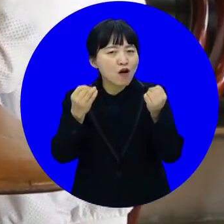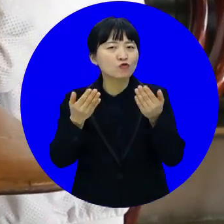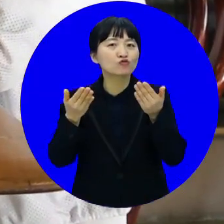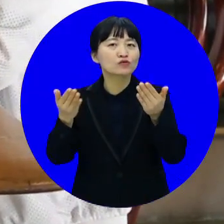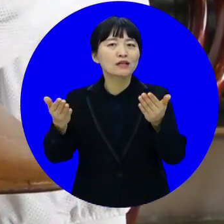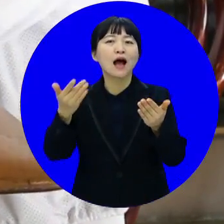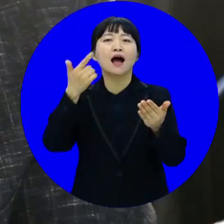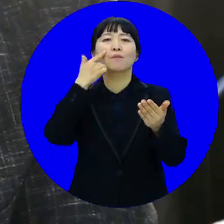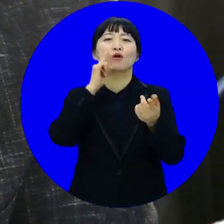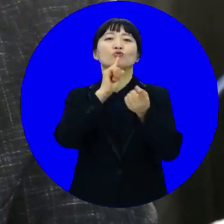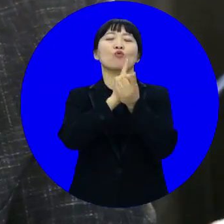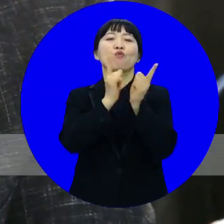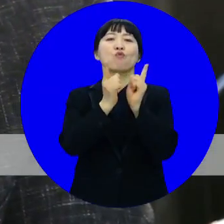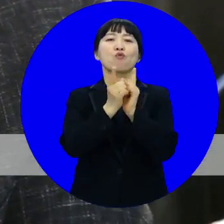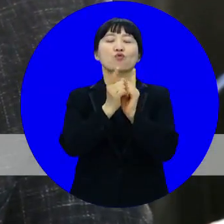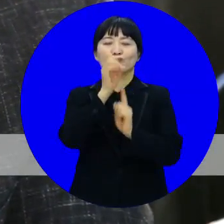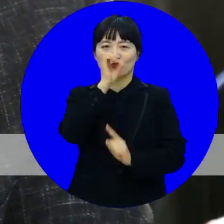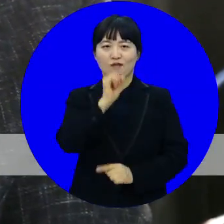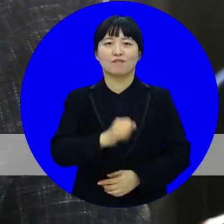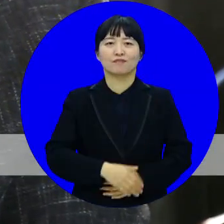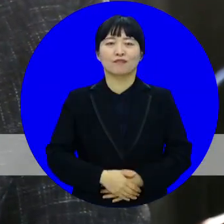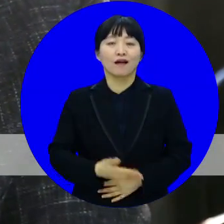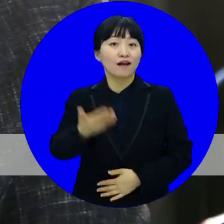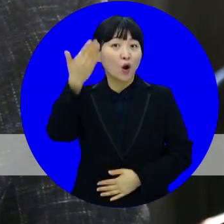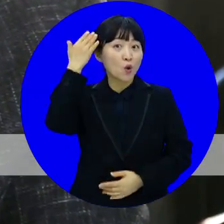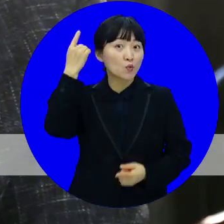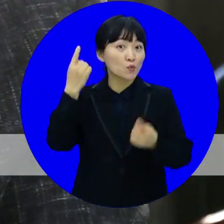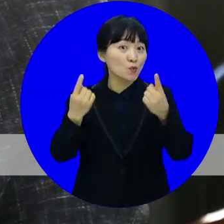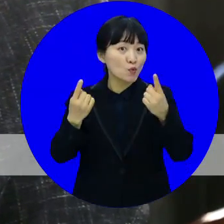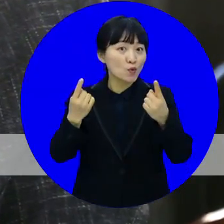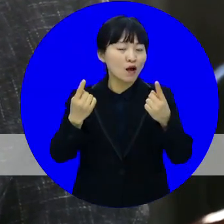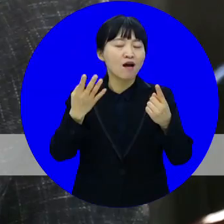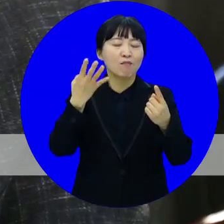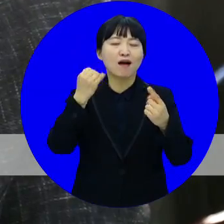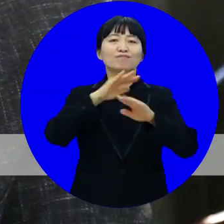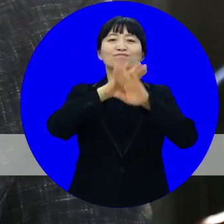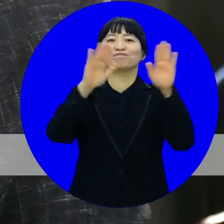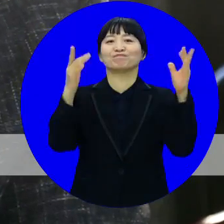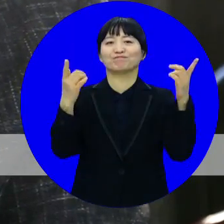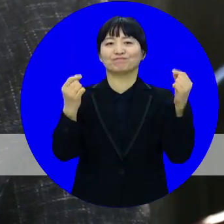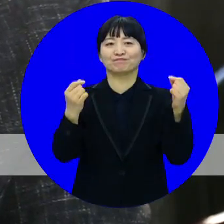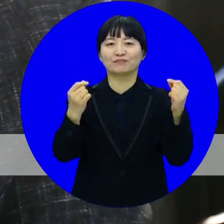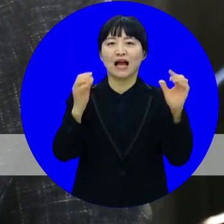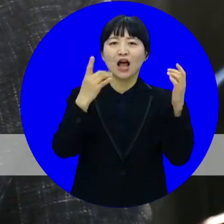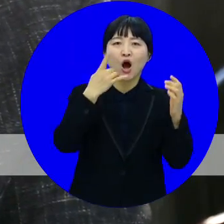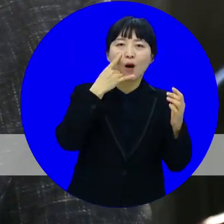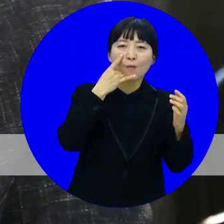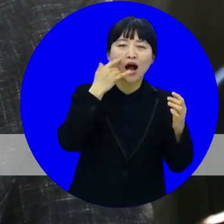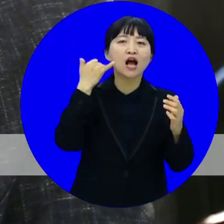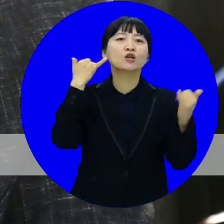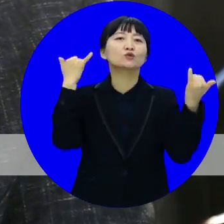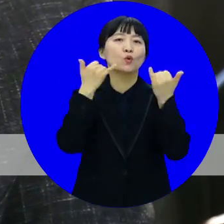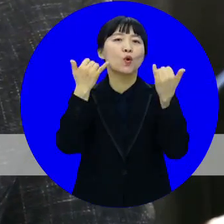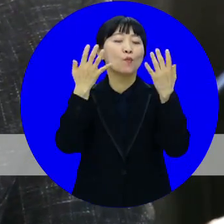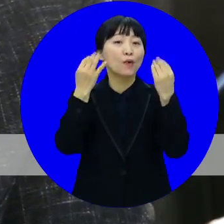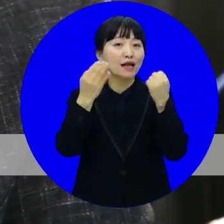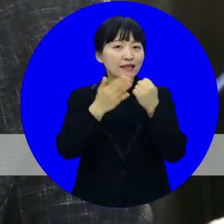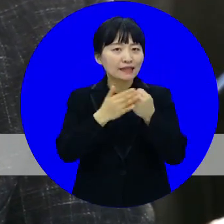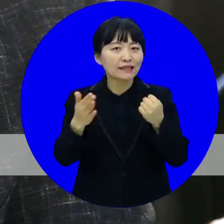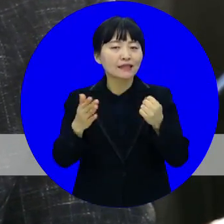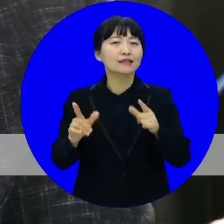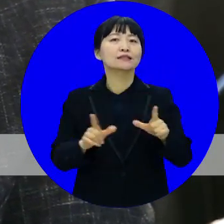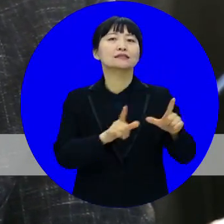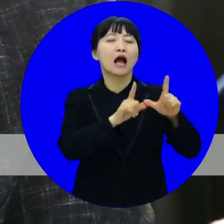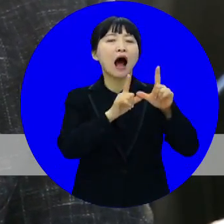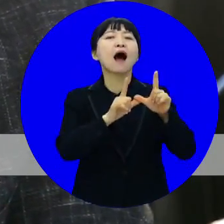풍성해지죠. 예전보다 좀 많이 나아진 것 같아요. 뭐 그냥 내 엄마하고 통화도 자주 하다 보니까 아이들 생활도